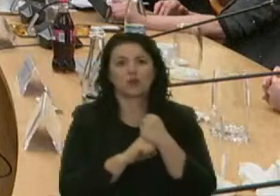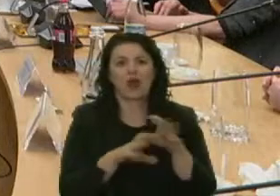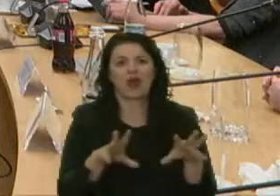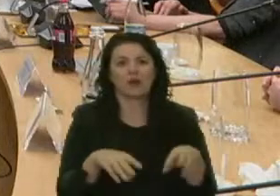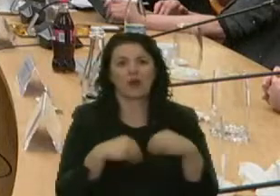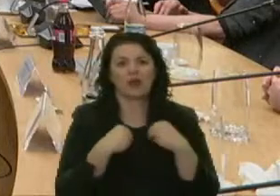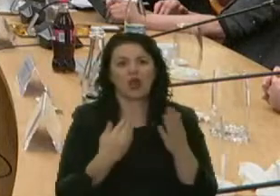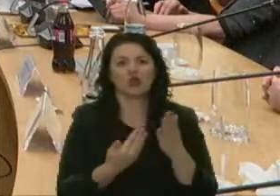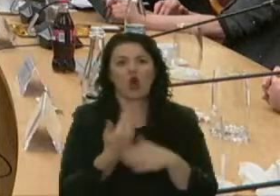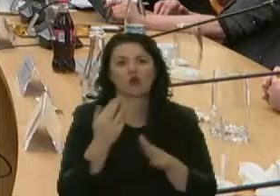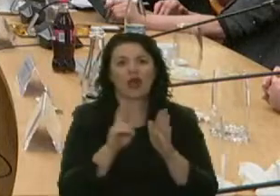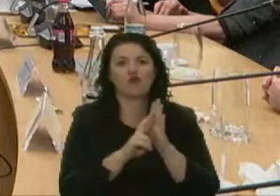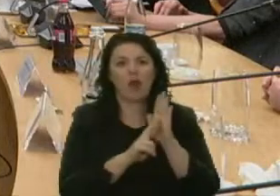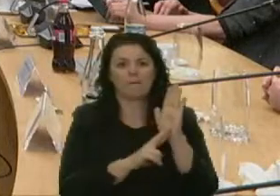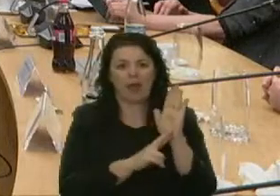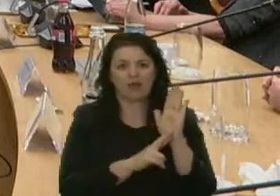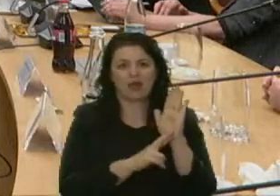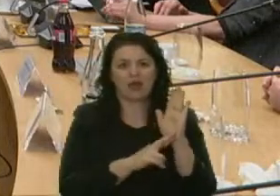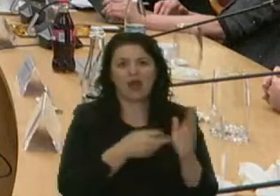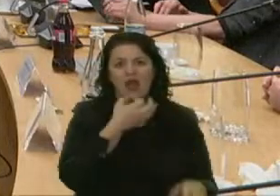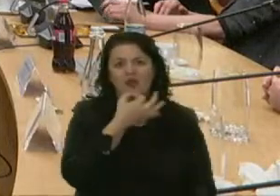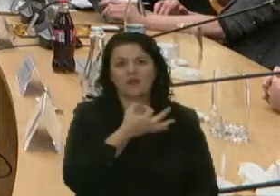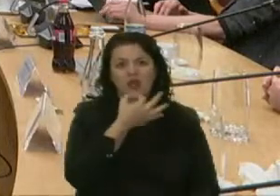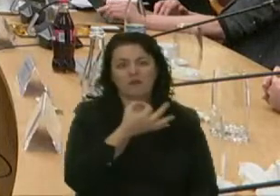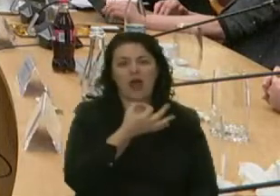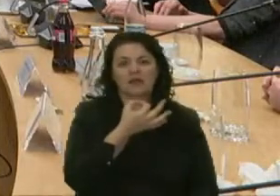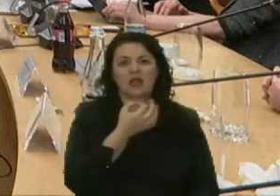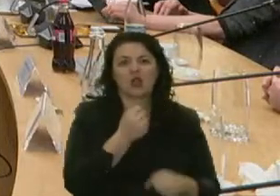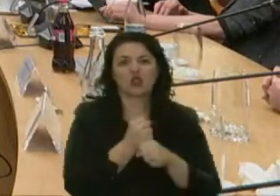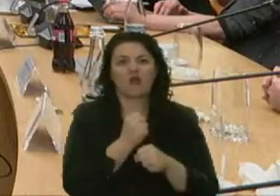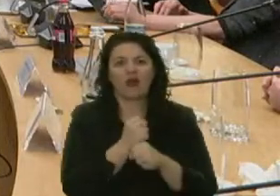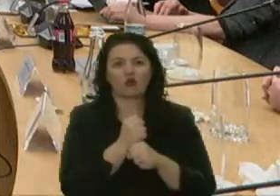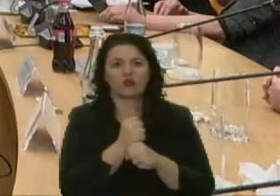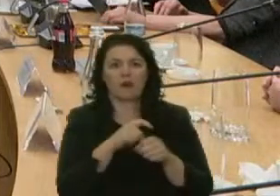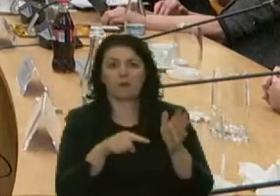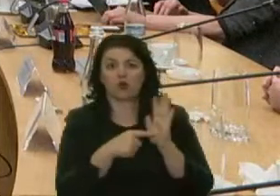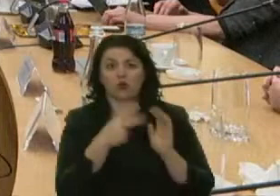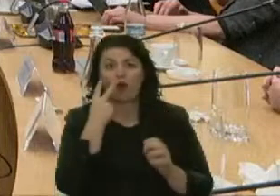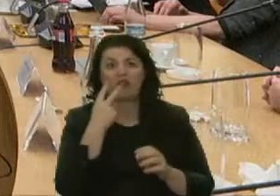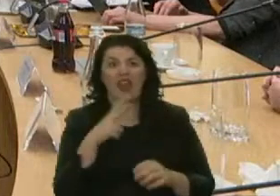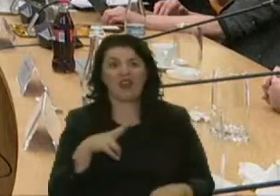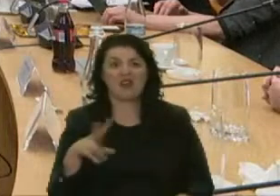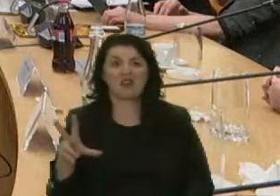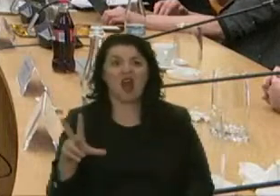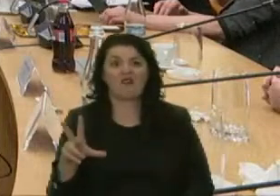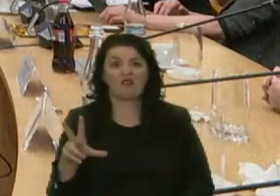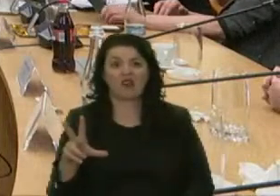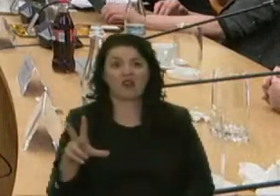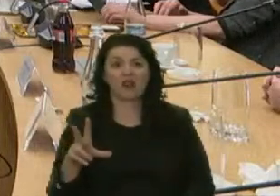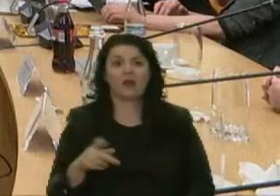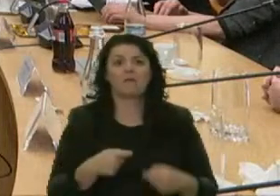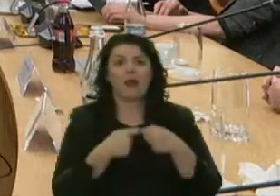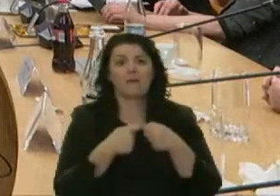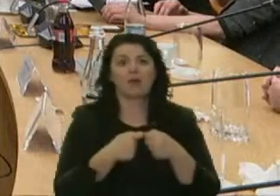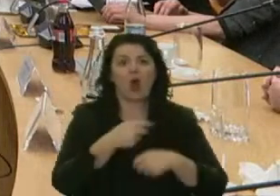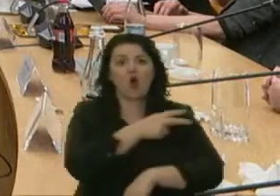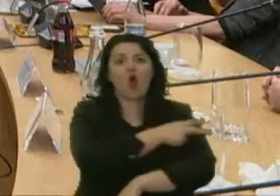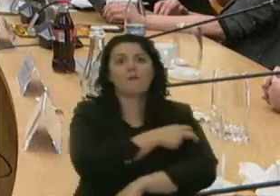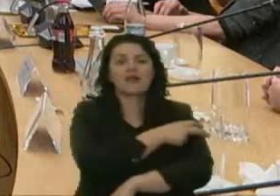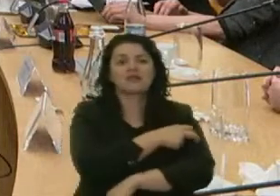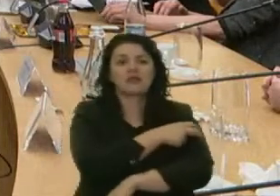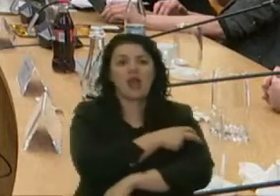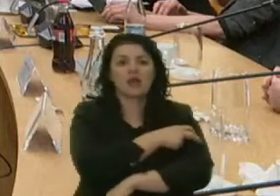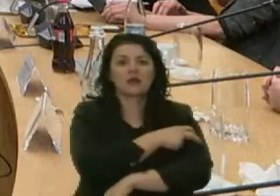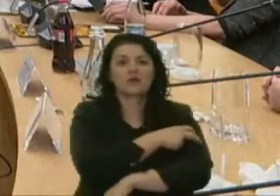noului regulament legat de afirmațiile care s au făcut și Din punctul meu grave a la adresa membrilor comisiei